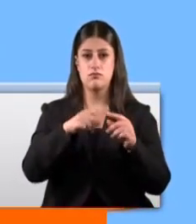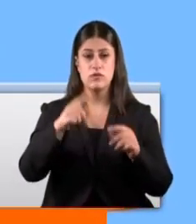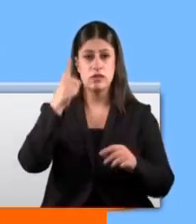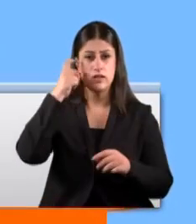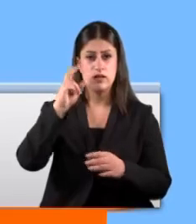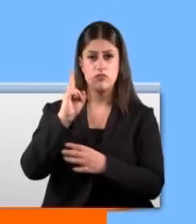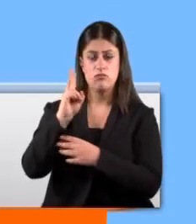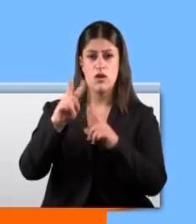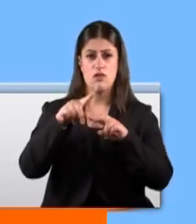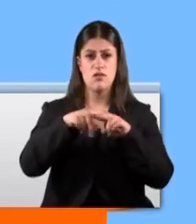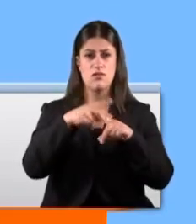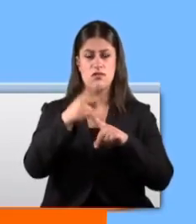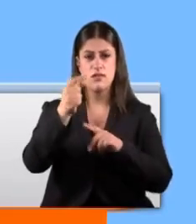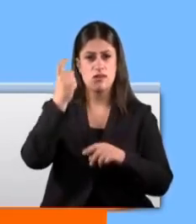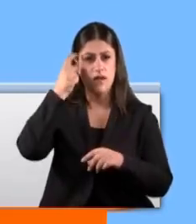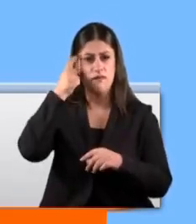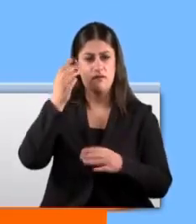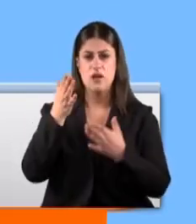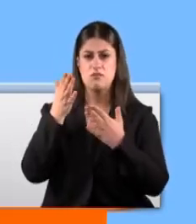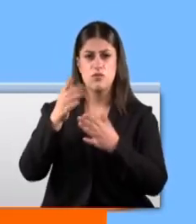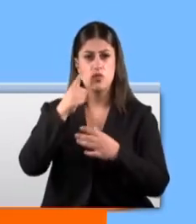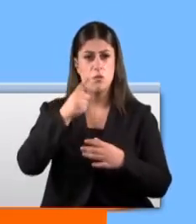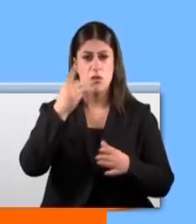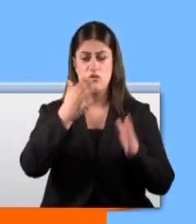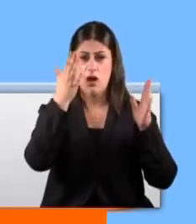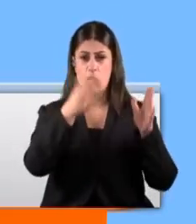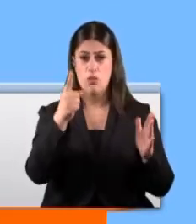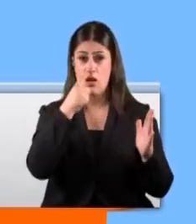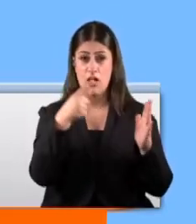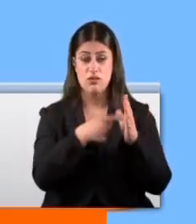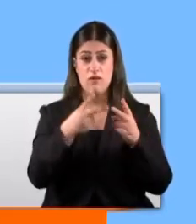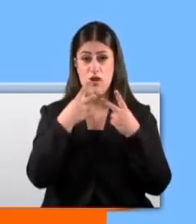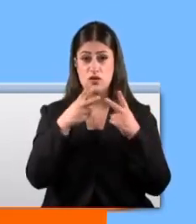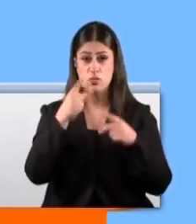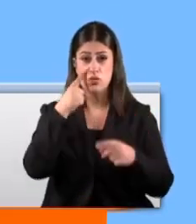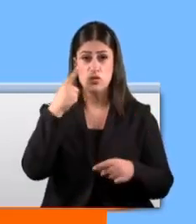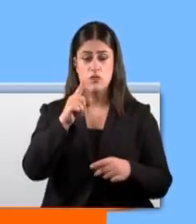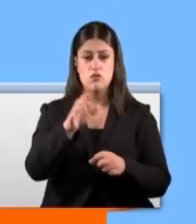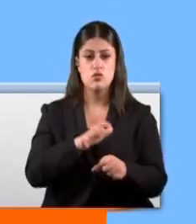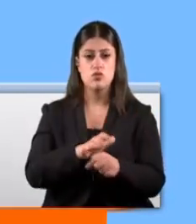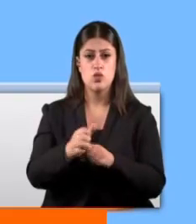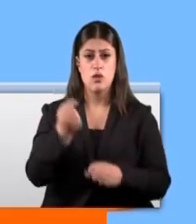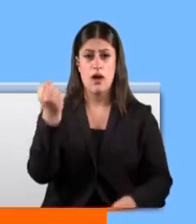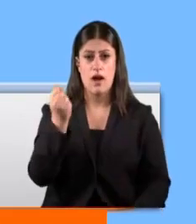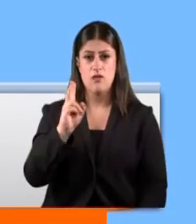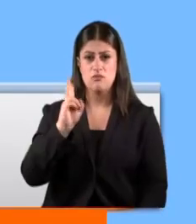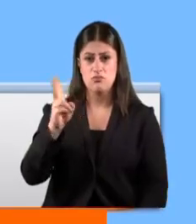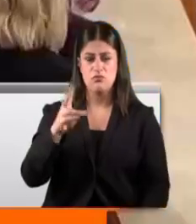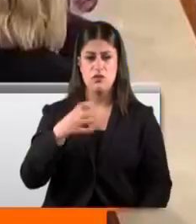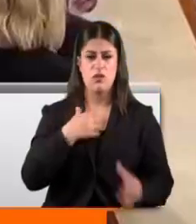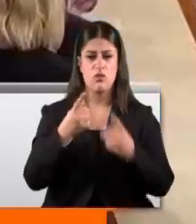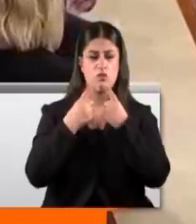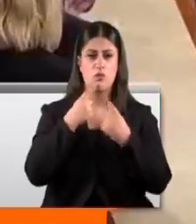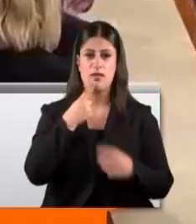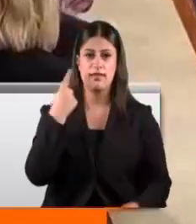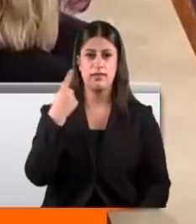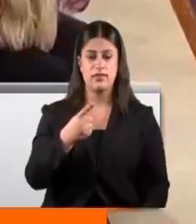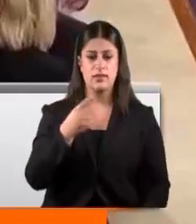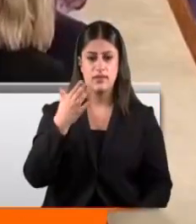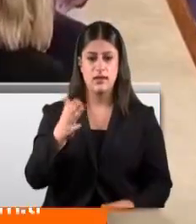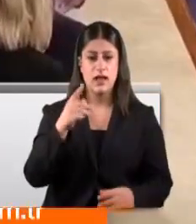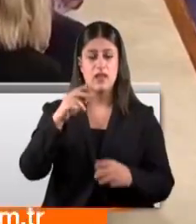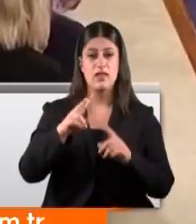kafalı Dışişleri Bakanı katsın Cumhurbaşkanı Erdoğan'a hedef alan açıklaması bir Bir soykırımcı Katilin heze yanıdır dedi Çelik netenyahu